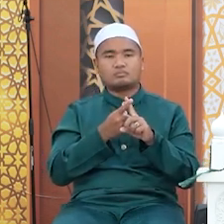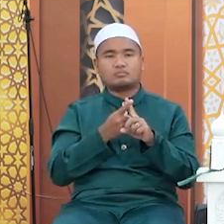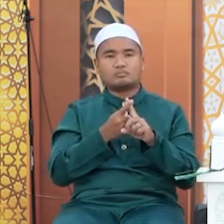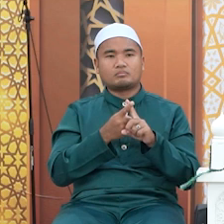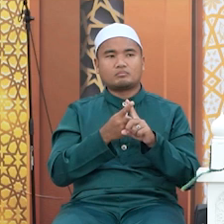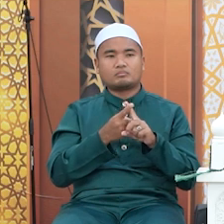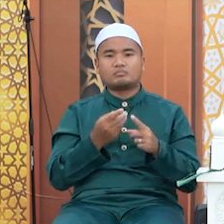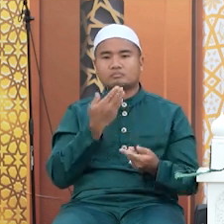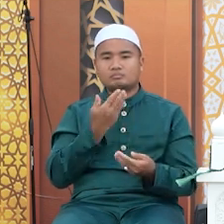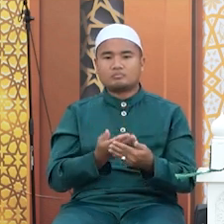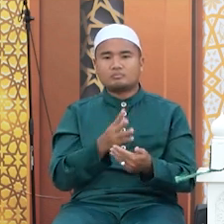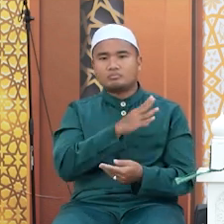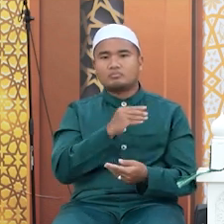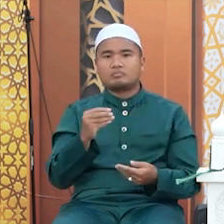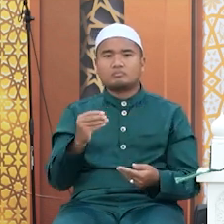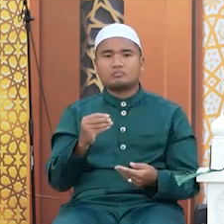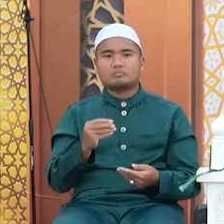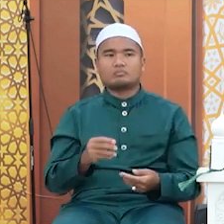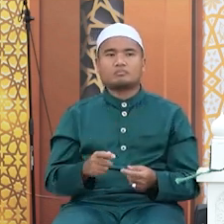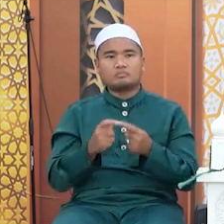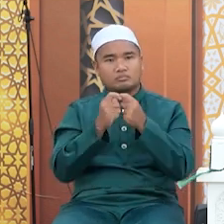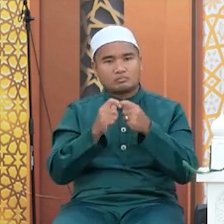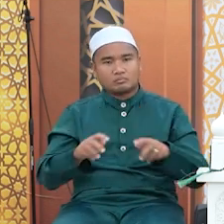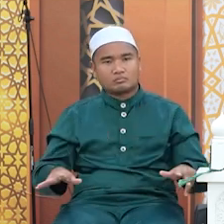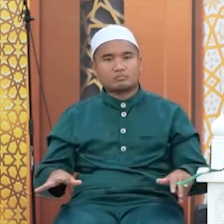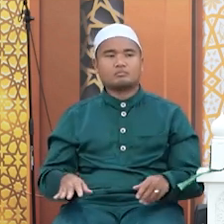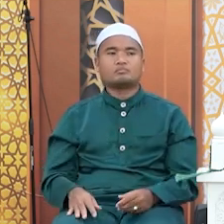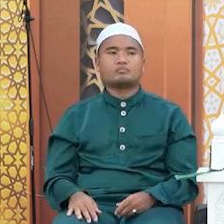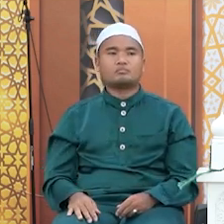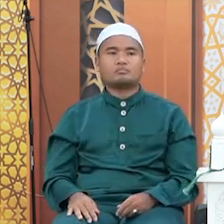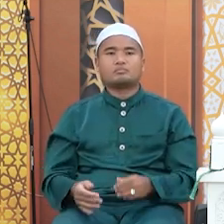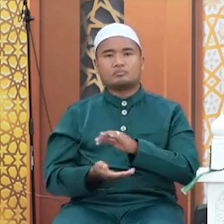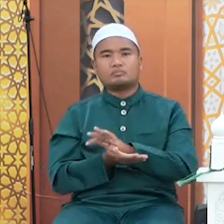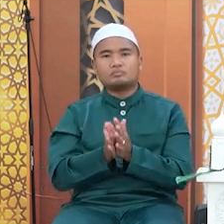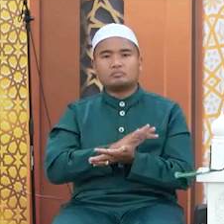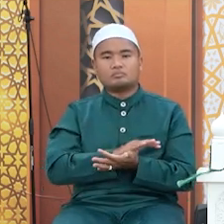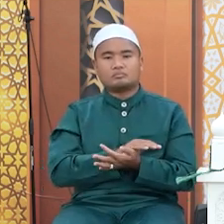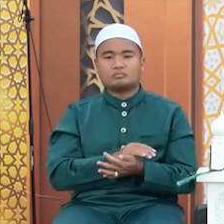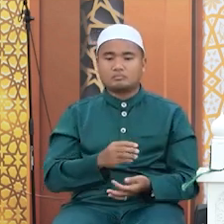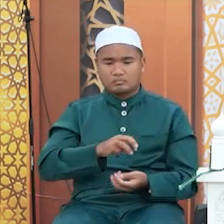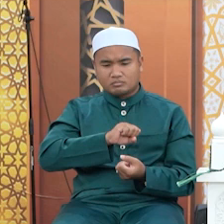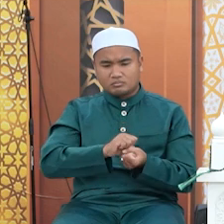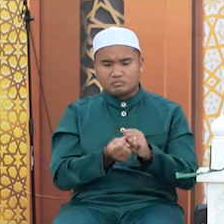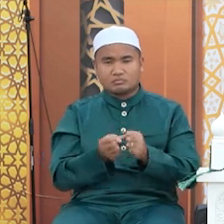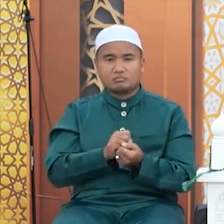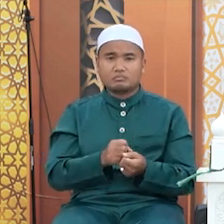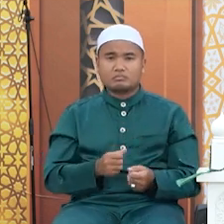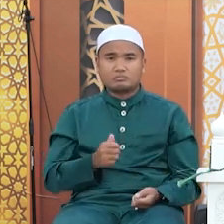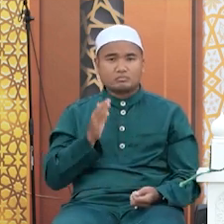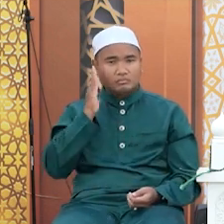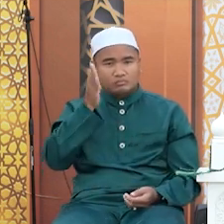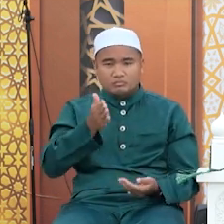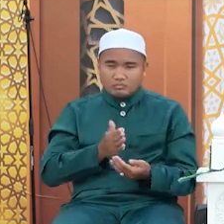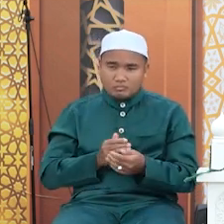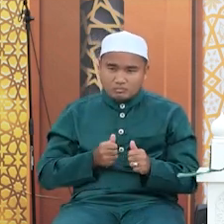ketenangan. Jadi dia akan ikut lagi, semangat lagi buat. Tengok sahabat Nabi. Nabi tengok kepada Muaz